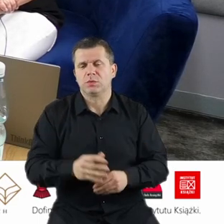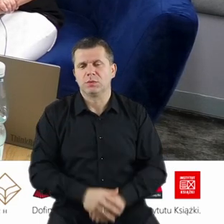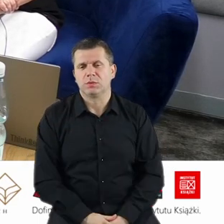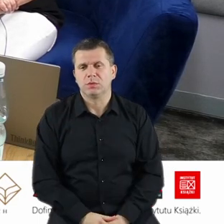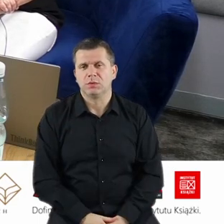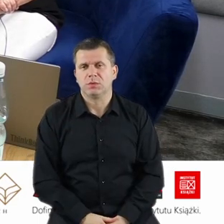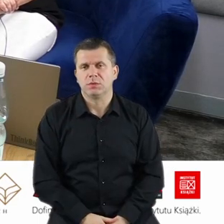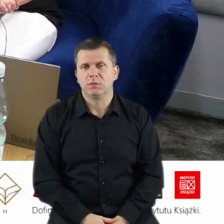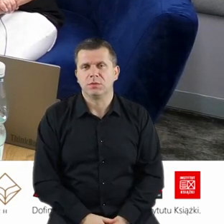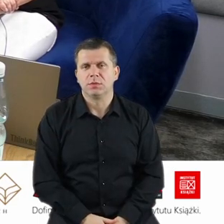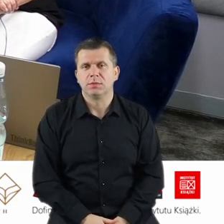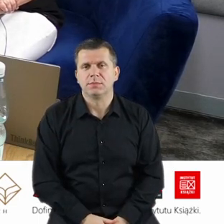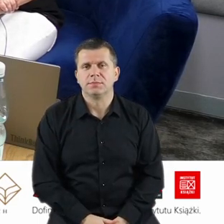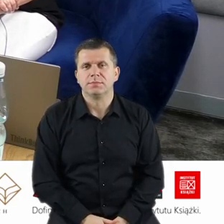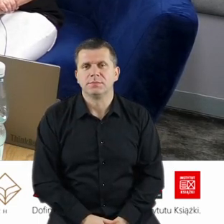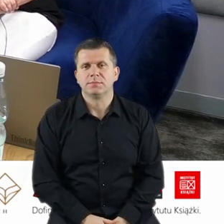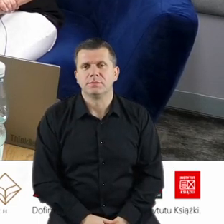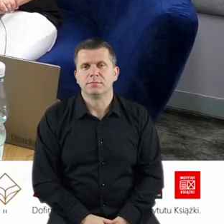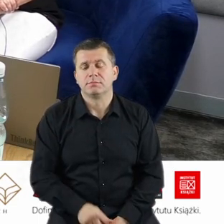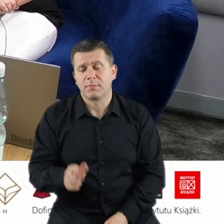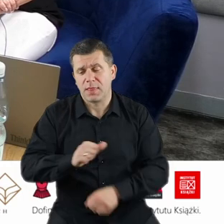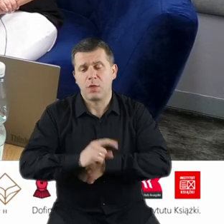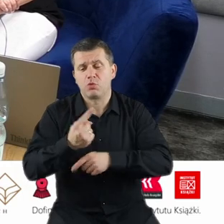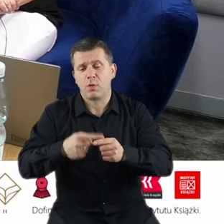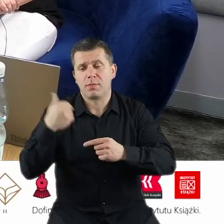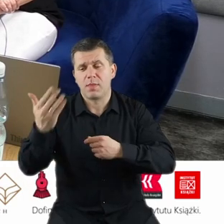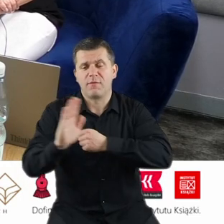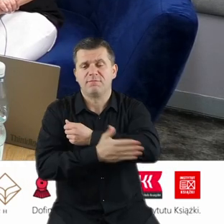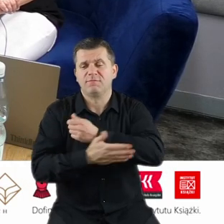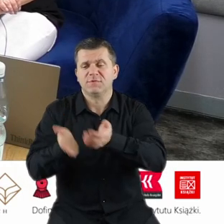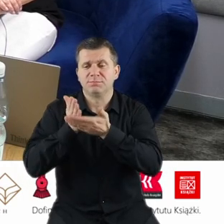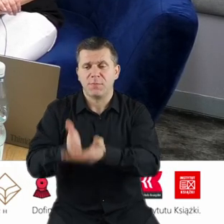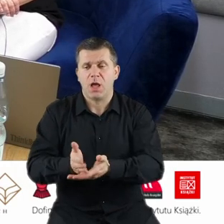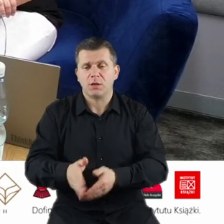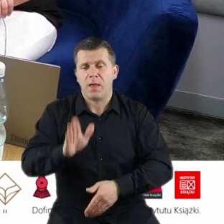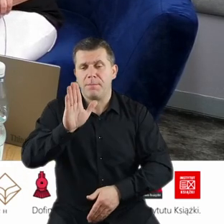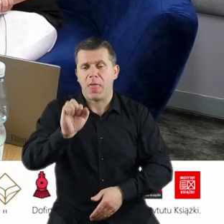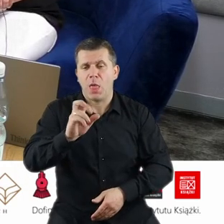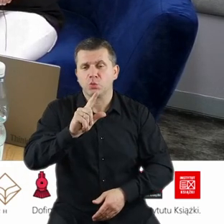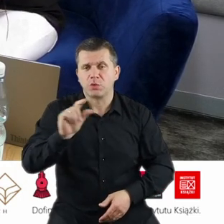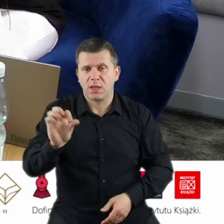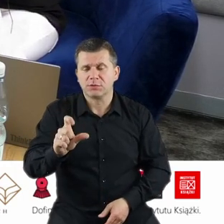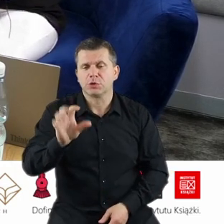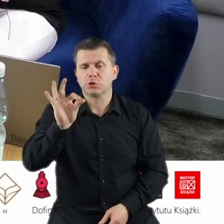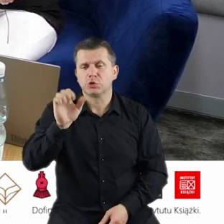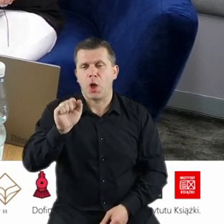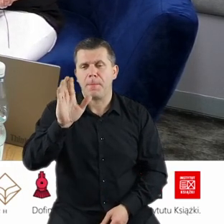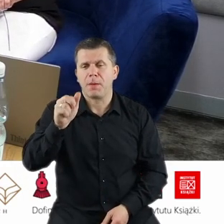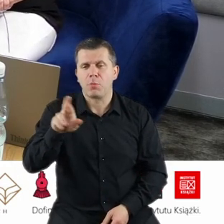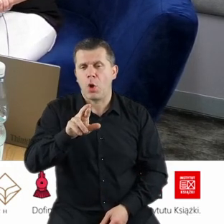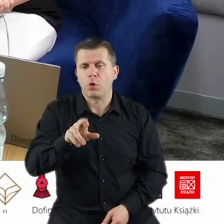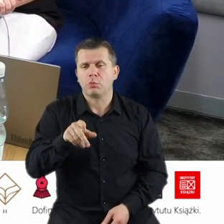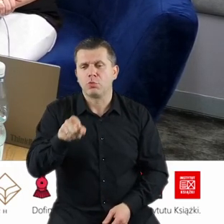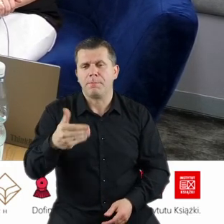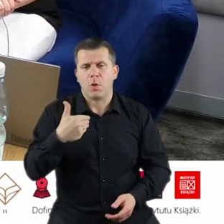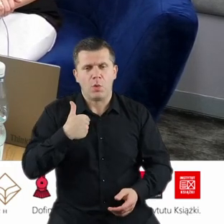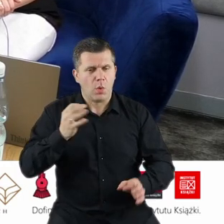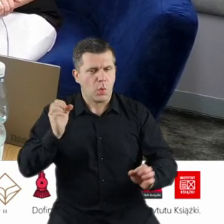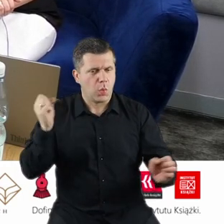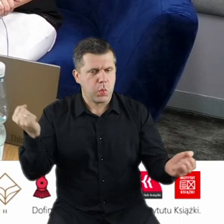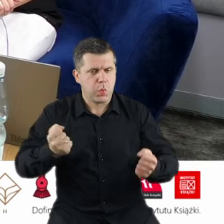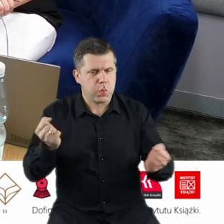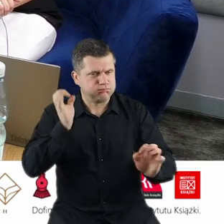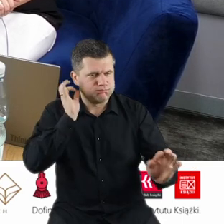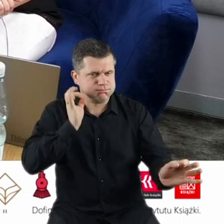nie ulega wątpliwości, że było dla nich mocnym wsparciem. To, co działo się w Bełżcu i Sobiborze, nie było incydentem,